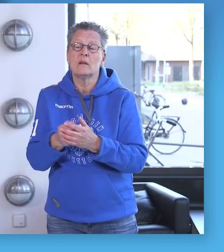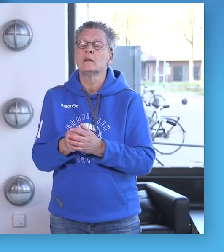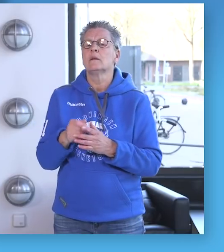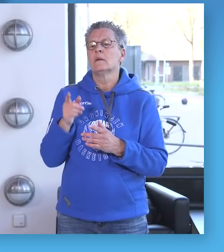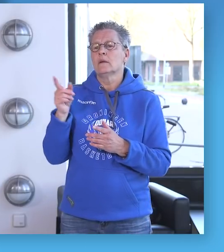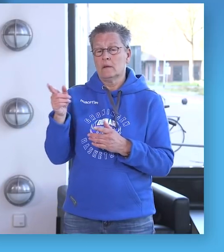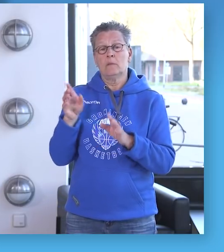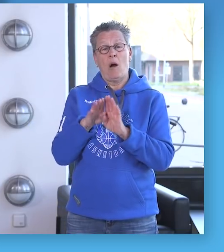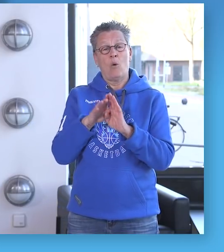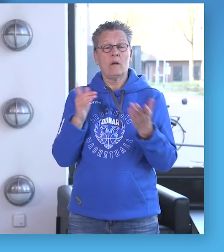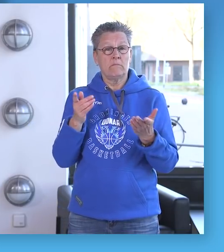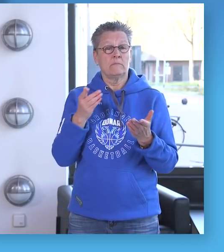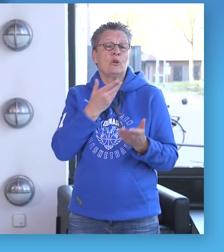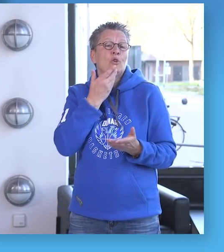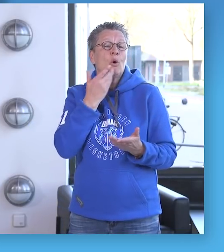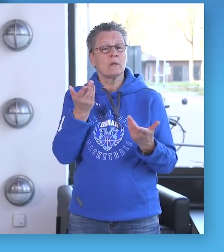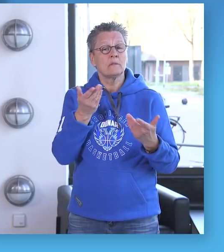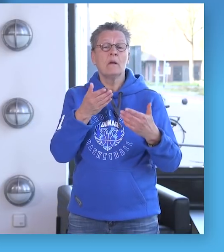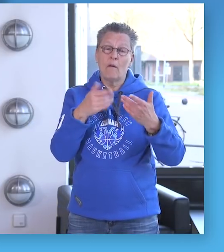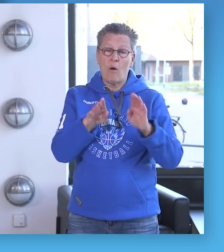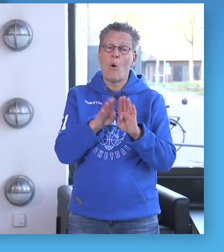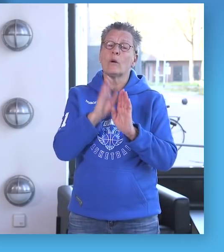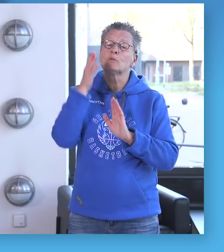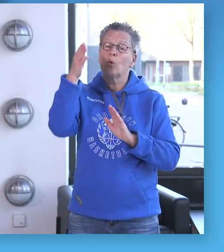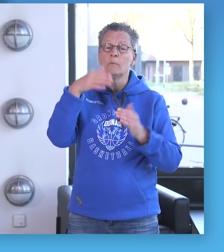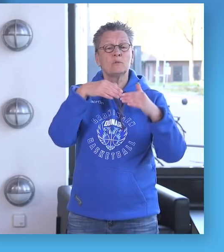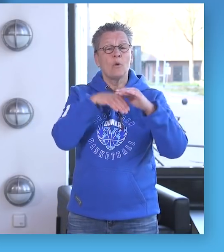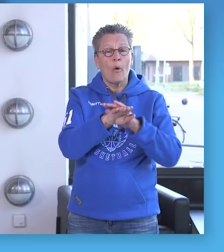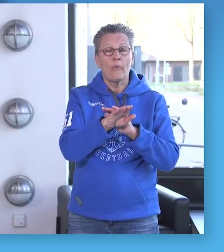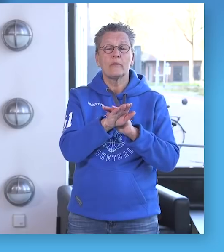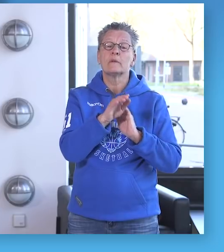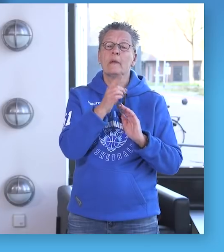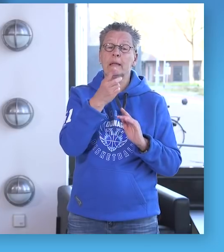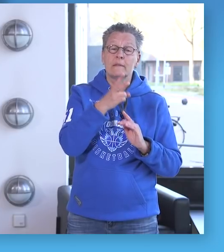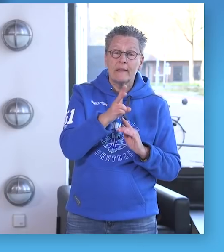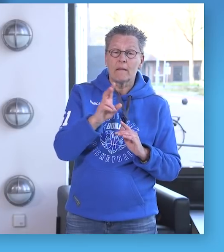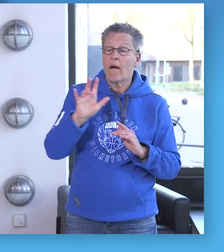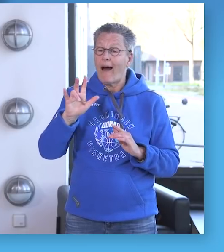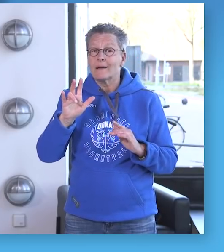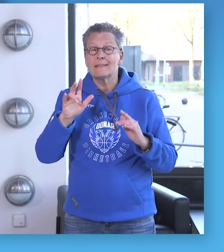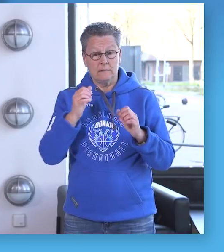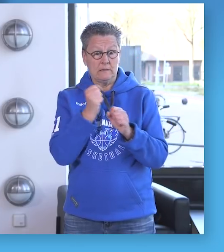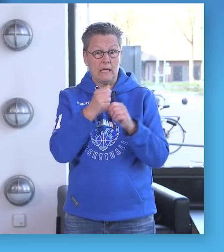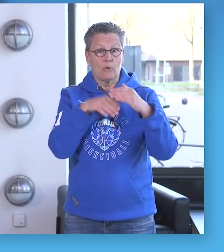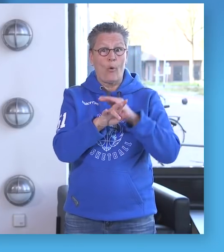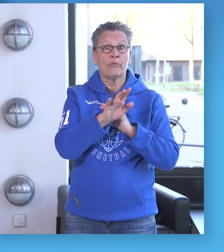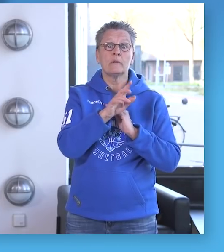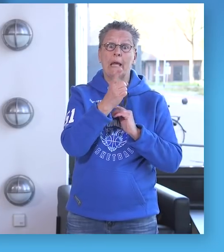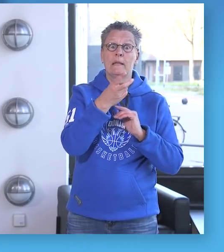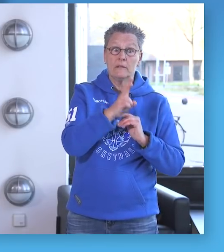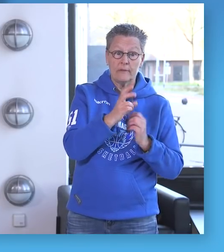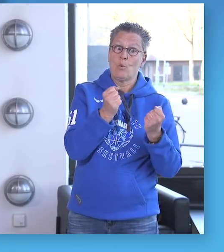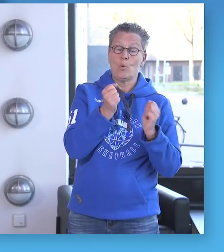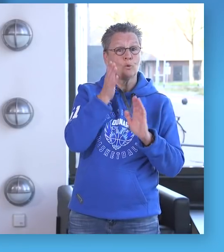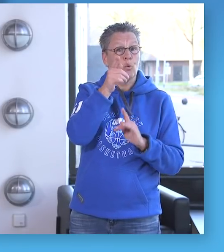De jeugd heeft de toekomst. Kijken we even naar onder 21, onder 18. We waren enorm lekker bezig natuurlijk dit seizoen, zeker onder 21. Ja. Maar ook daar,